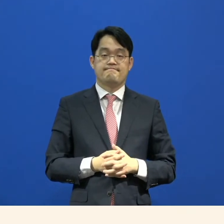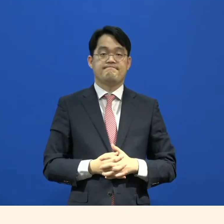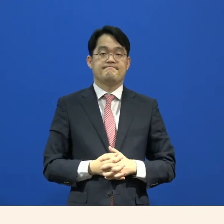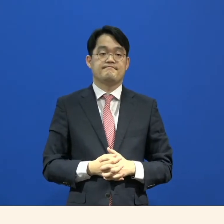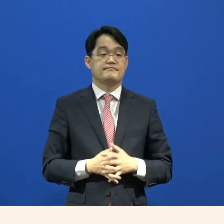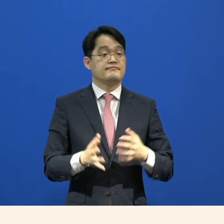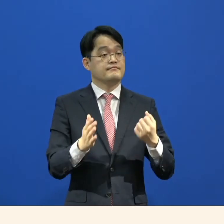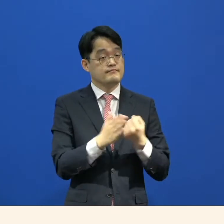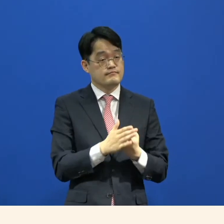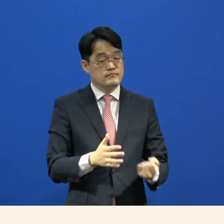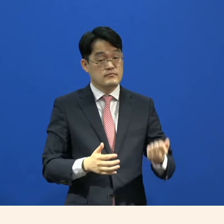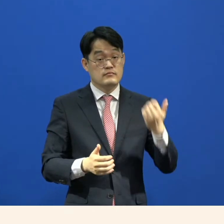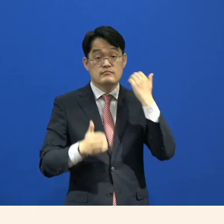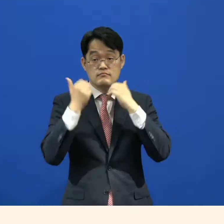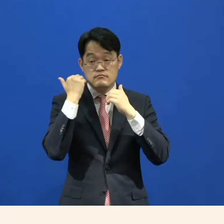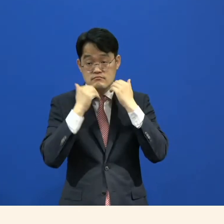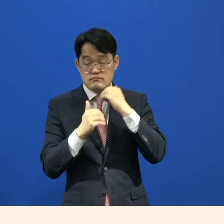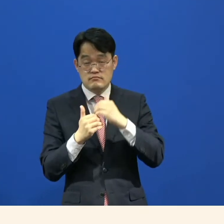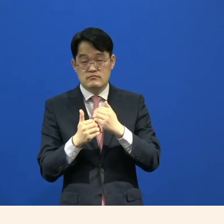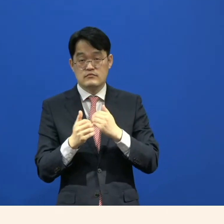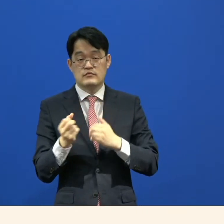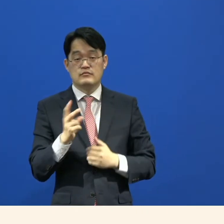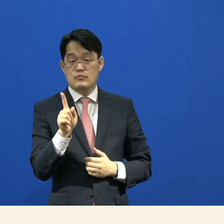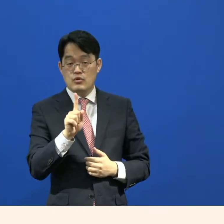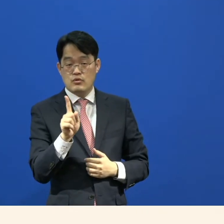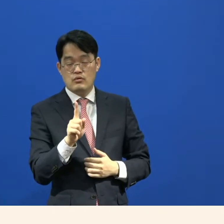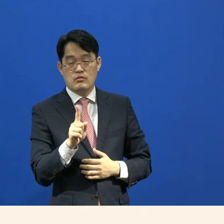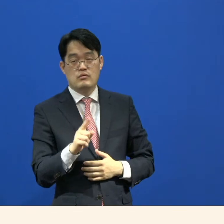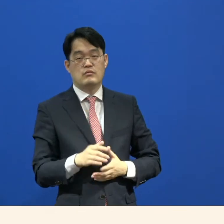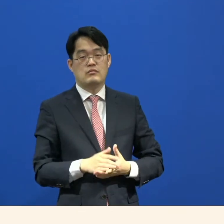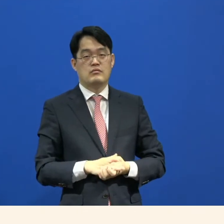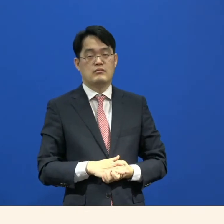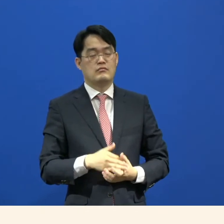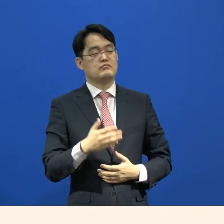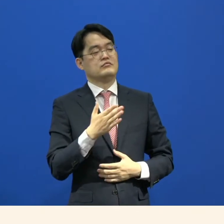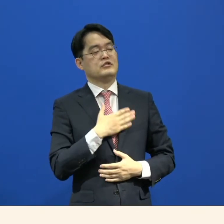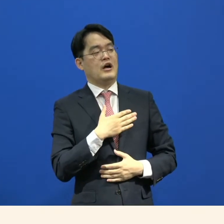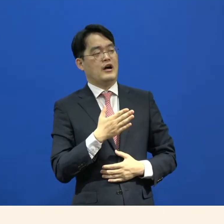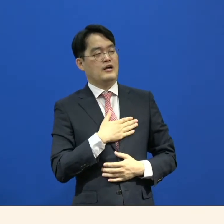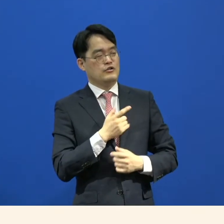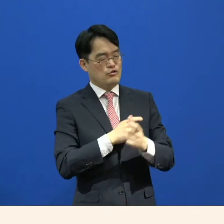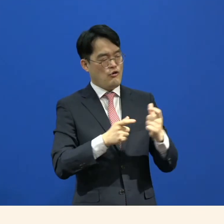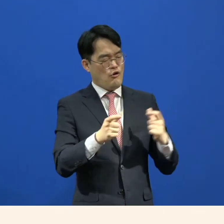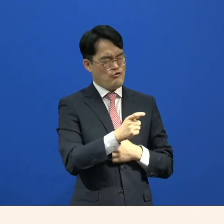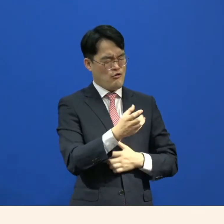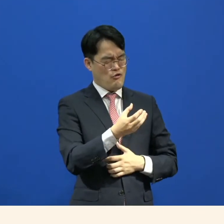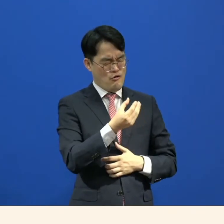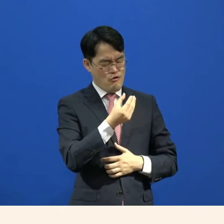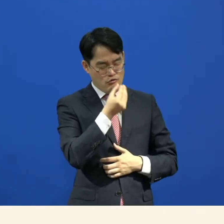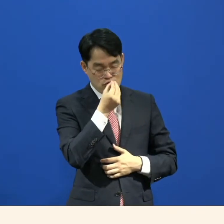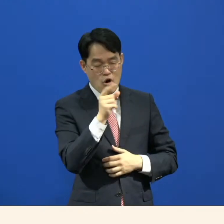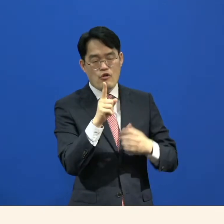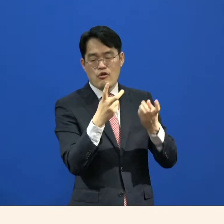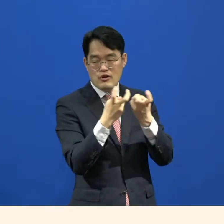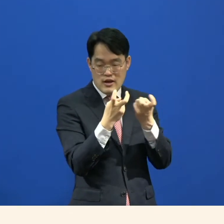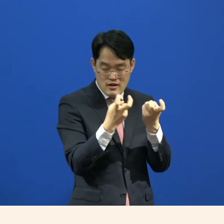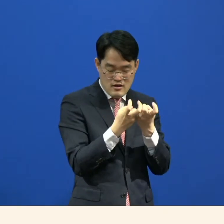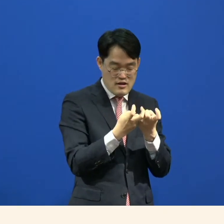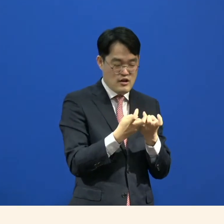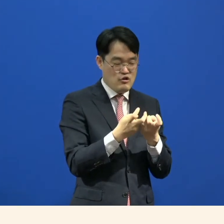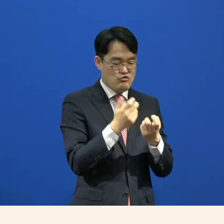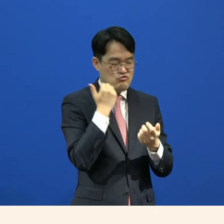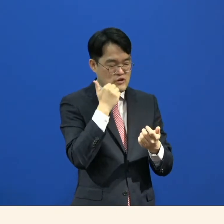그러니까 누군가 자꾸 신화를 만들어내는 거예요. 다 신령한가를, 누가 더 신령한가를 경쟁을 붙이는 게.